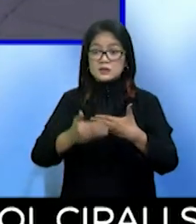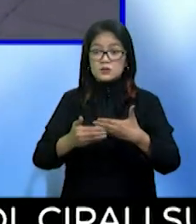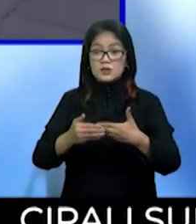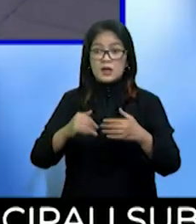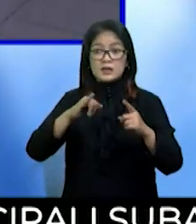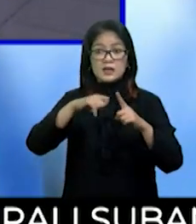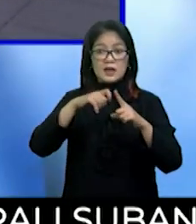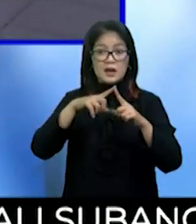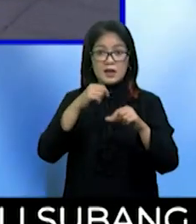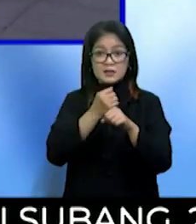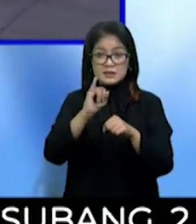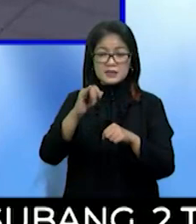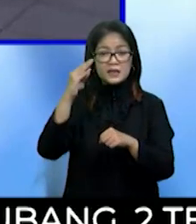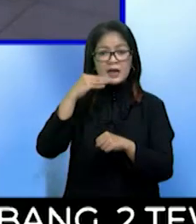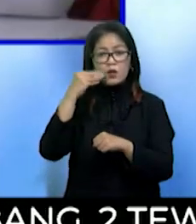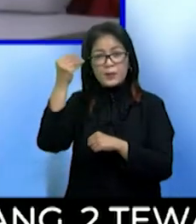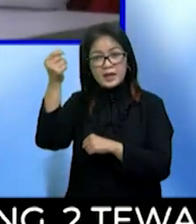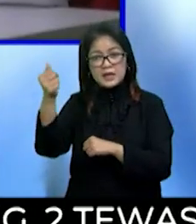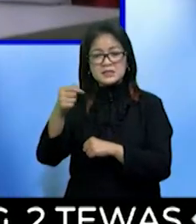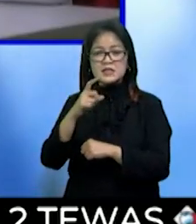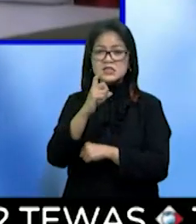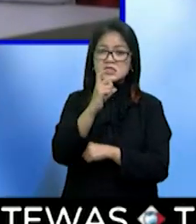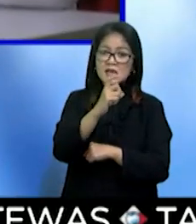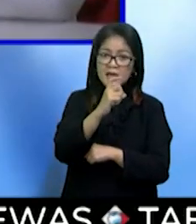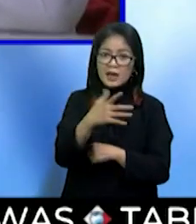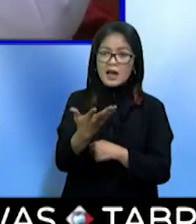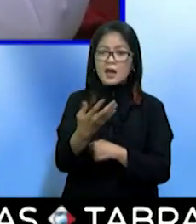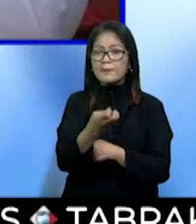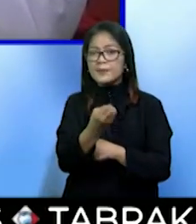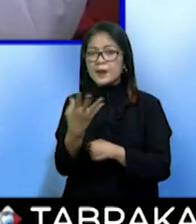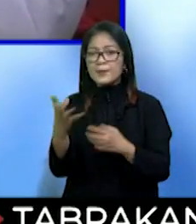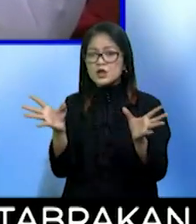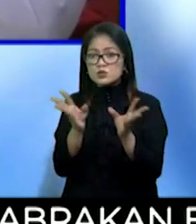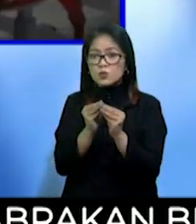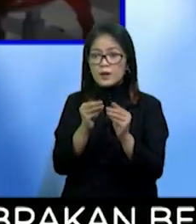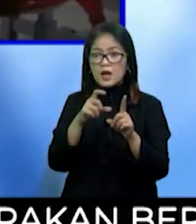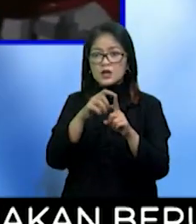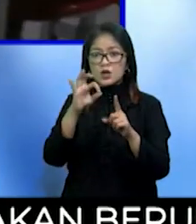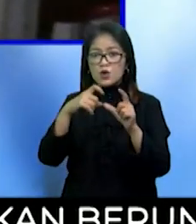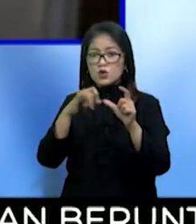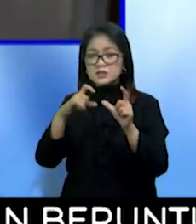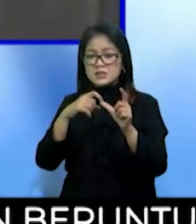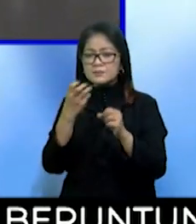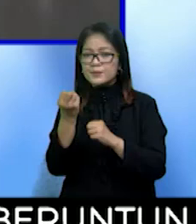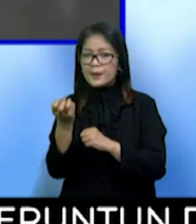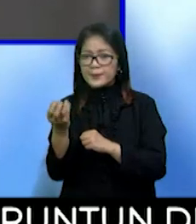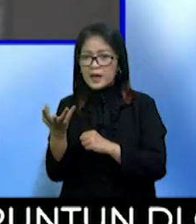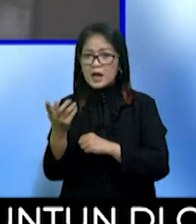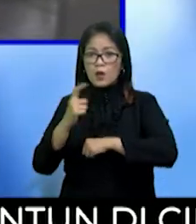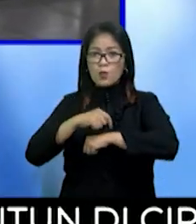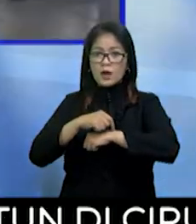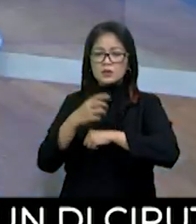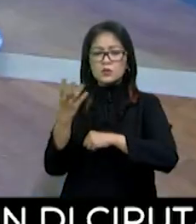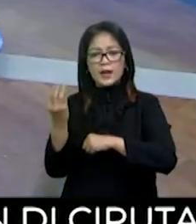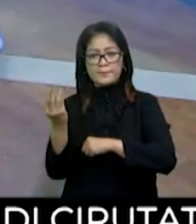rekomendasi tentang tata cara screening, tata cara berapa jumlah dosis yang akan kita berikan dan tentang waktunya. Baik, dengan